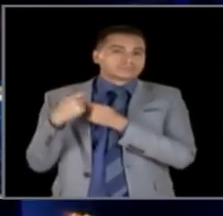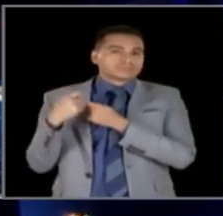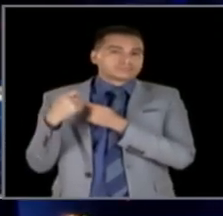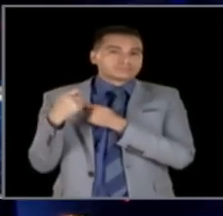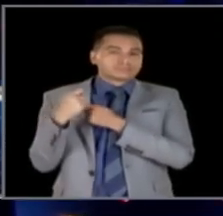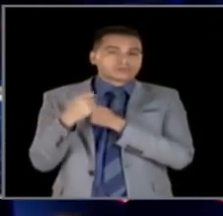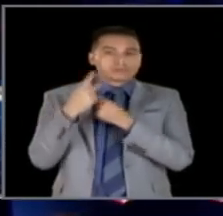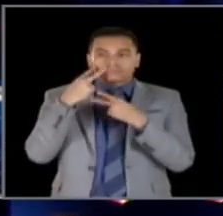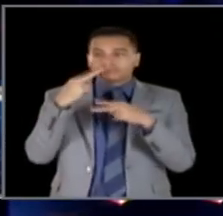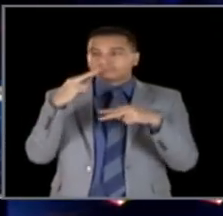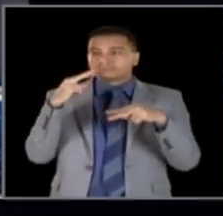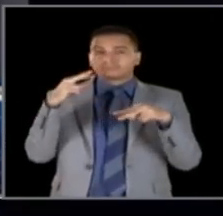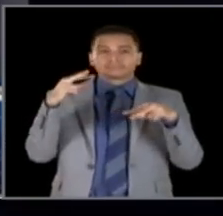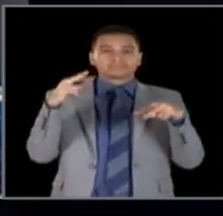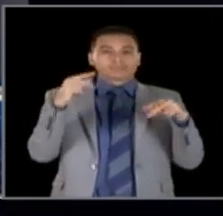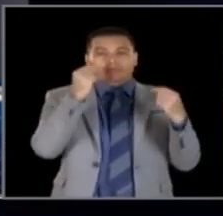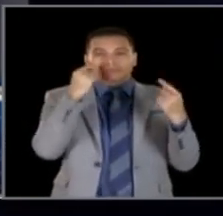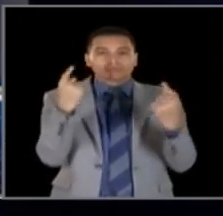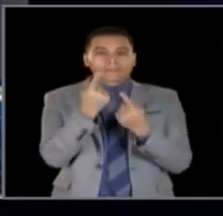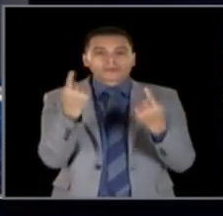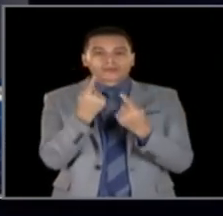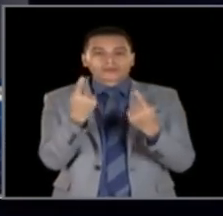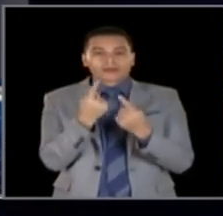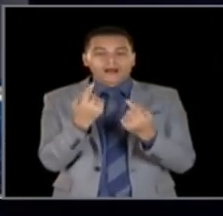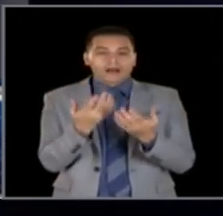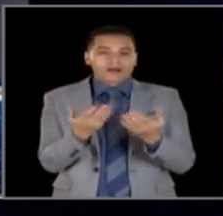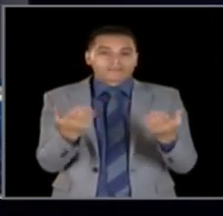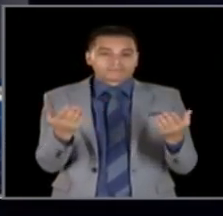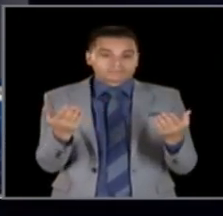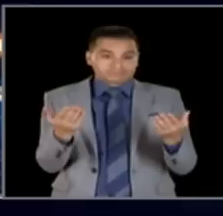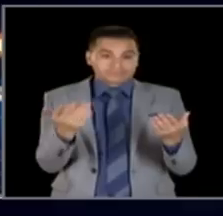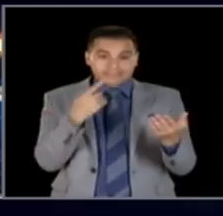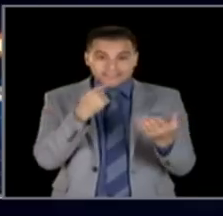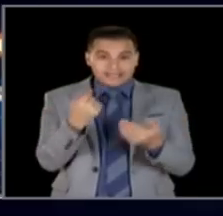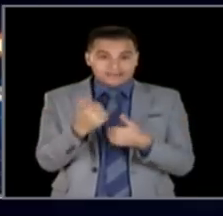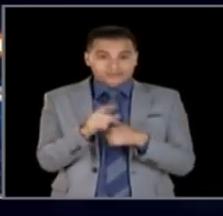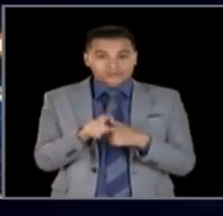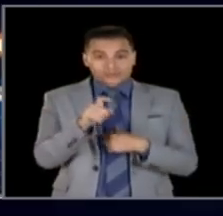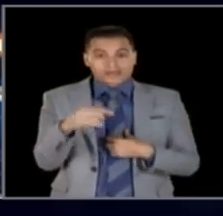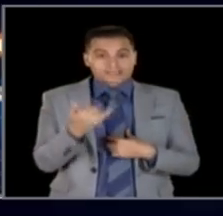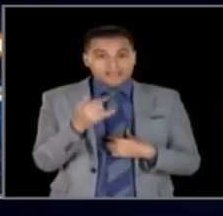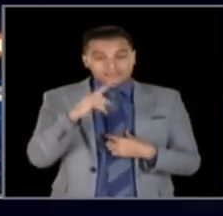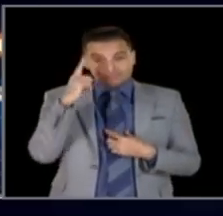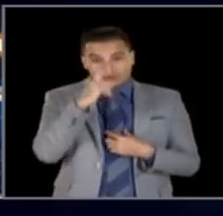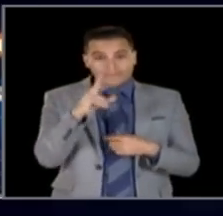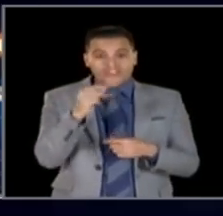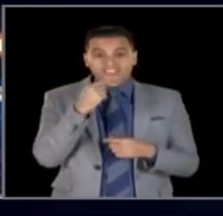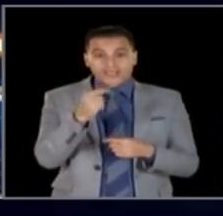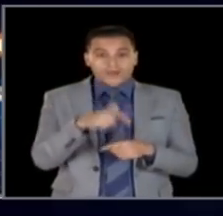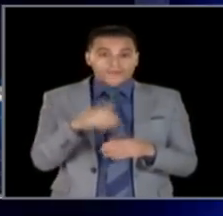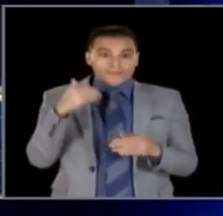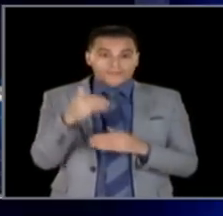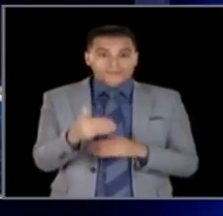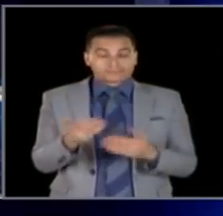مناظر طبيعية بديعة. ثانية، ده سؤال سهل مش صعب، عشان تقعدوا 20 ثانية